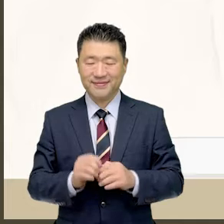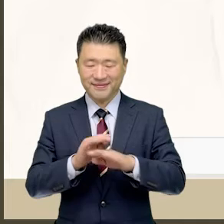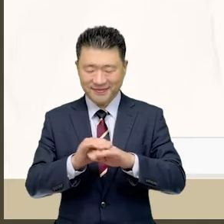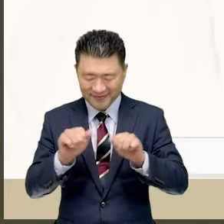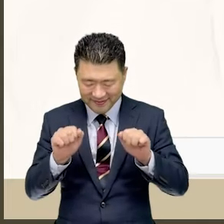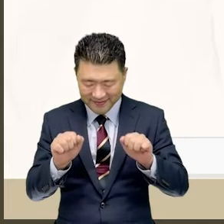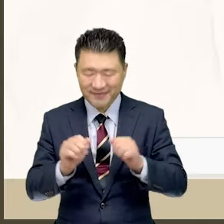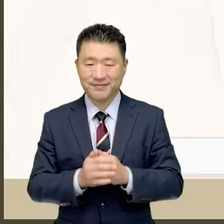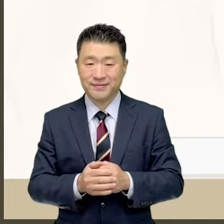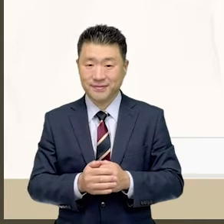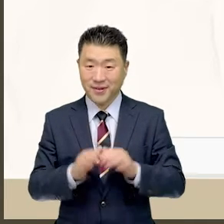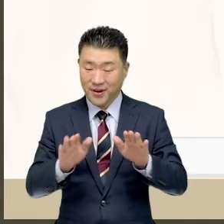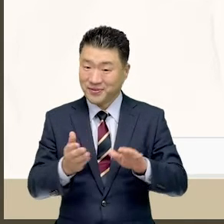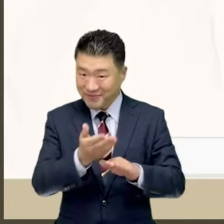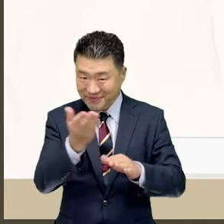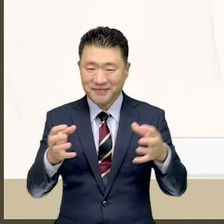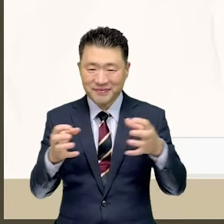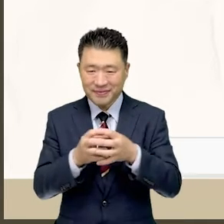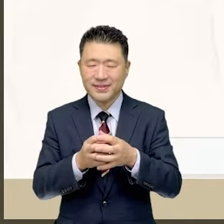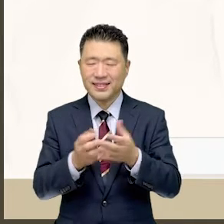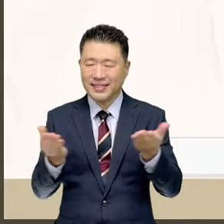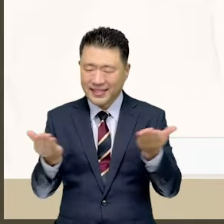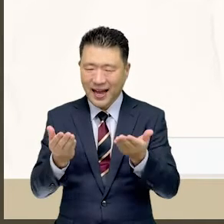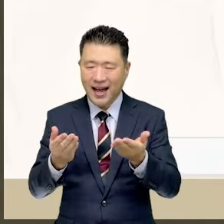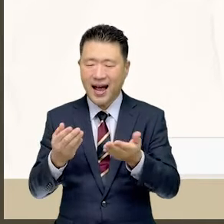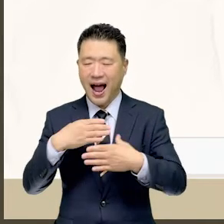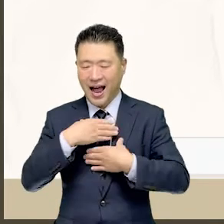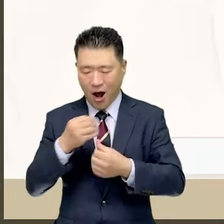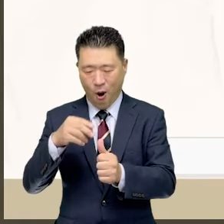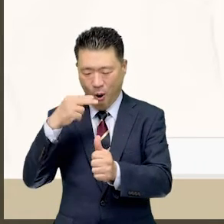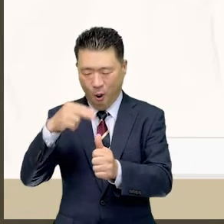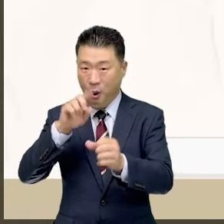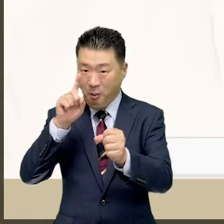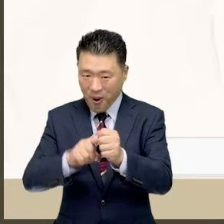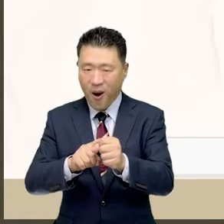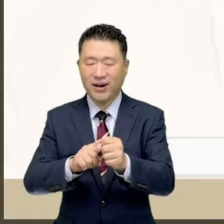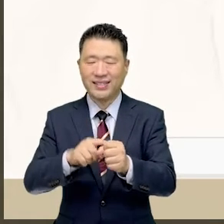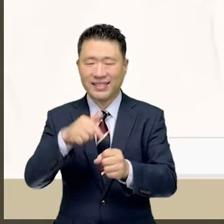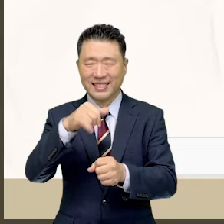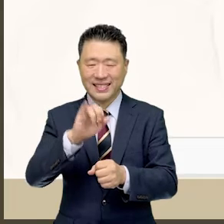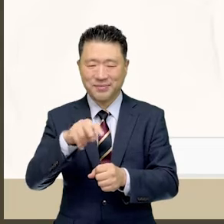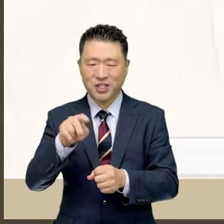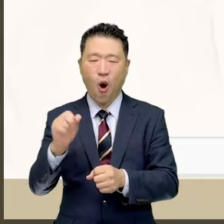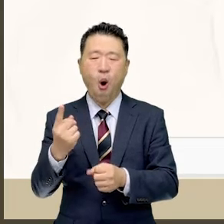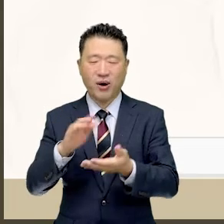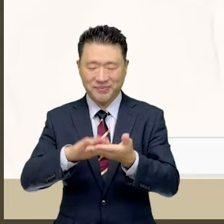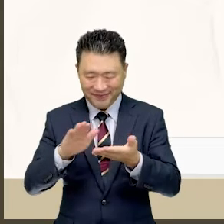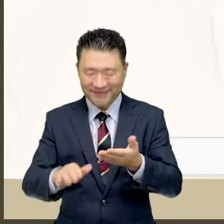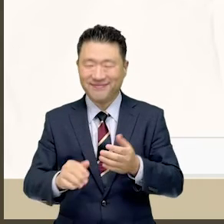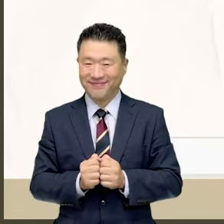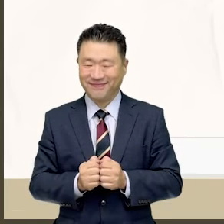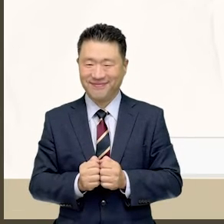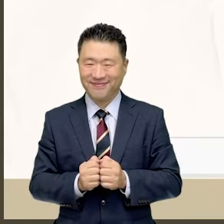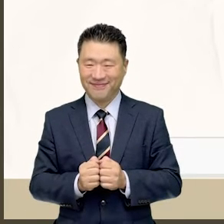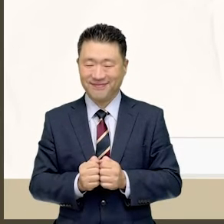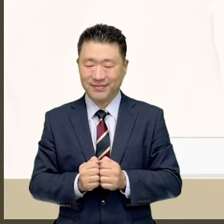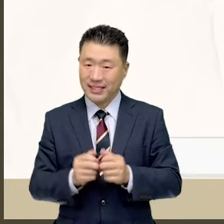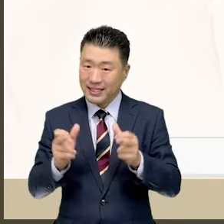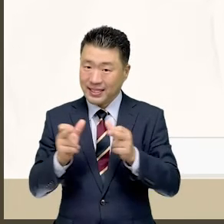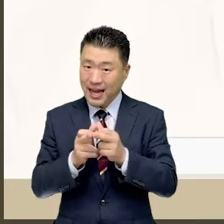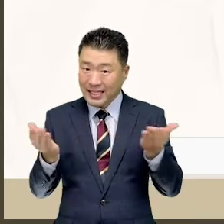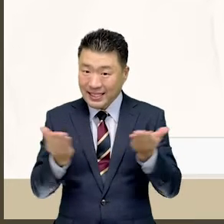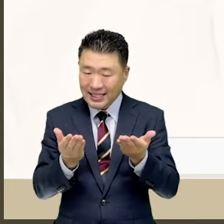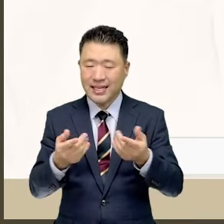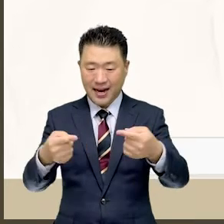안녕하세요. 오늘 여러분과 산업안전 교육을 함께할 산업안전 보건교육 강사 김성호입니다. 장애인 일자리